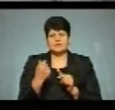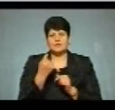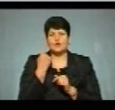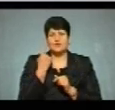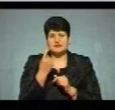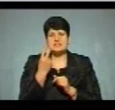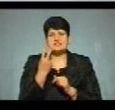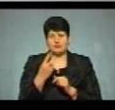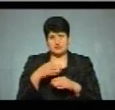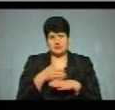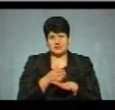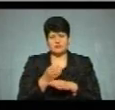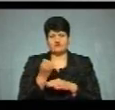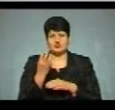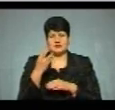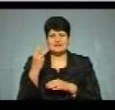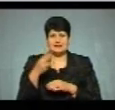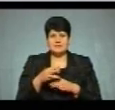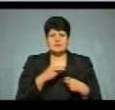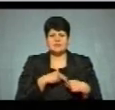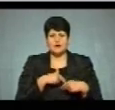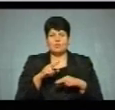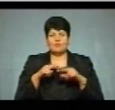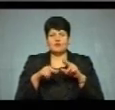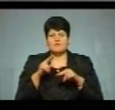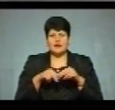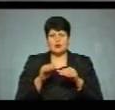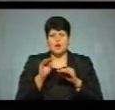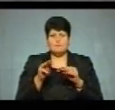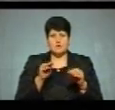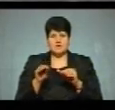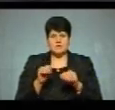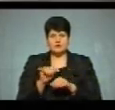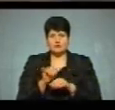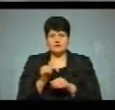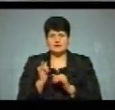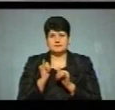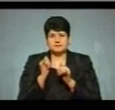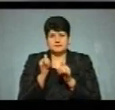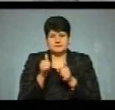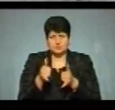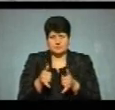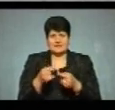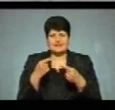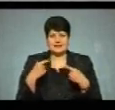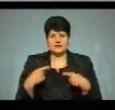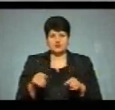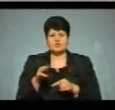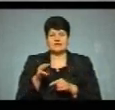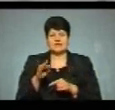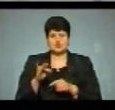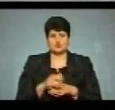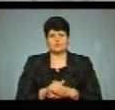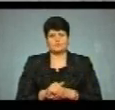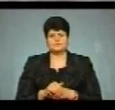тріщин. О 14:30 працівники будівельно-монтажного управління «Промбуд» залили бетоном також іншу тріщину у